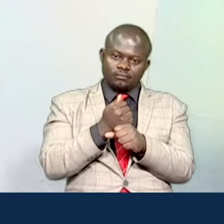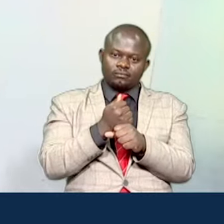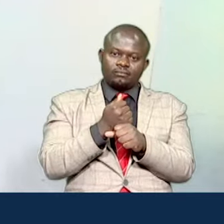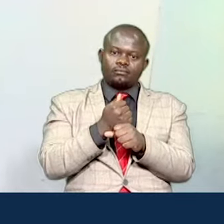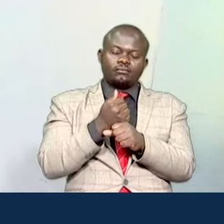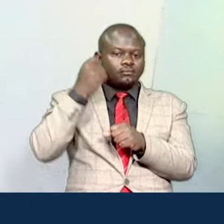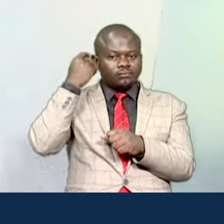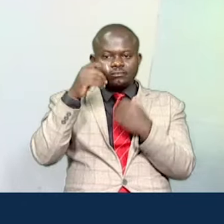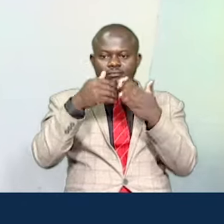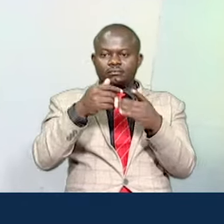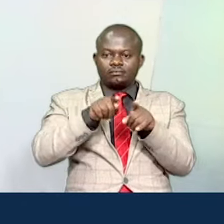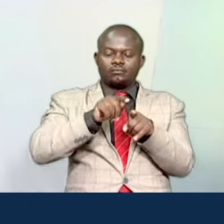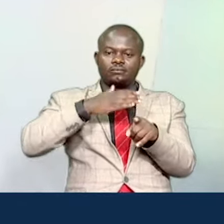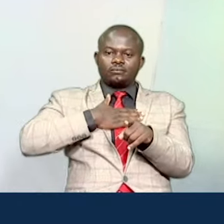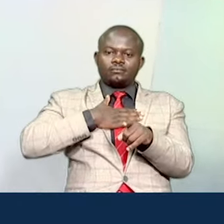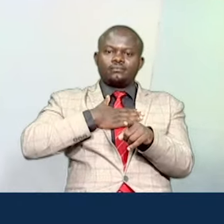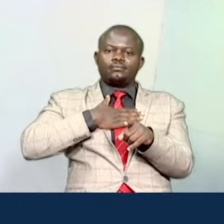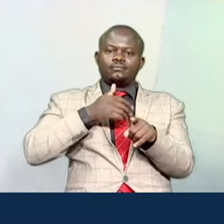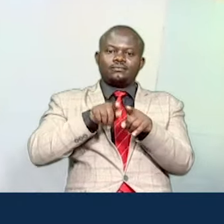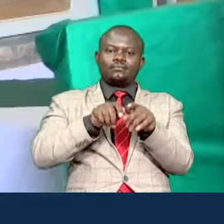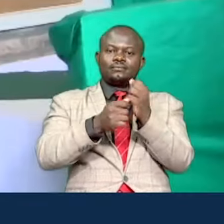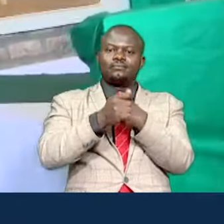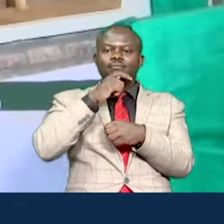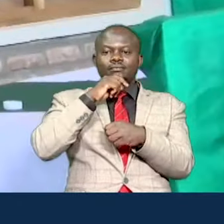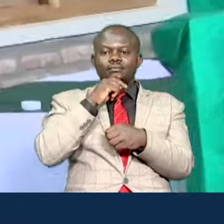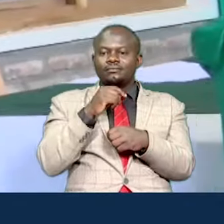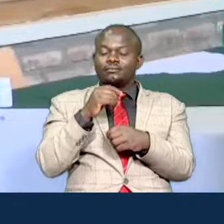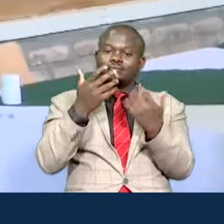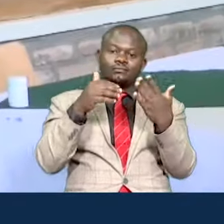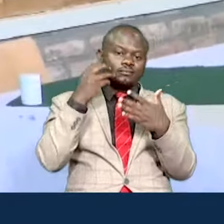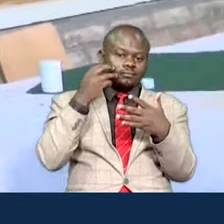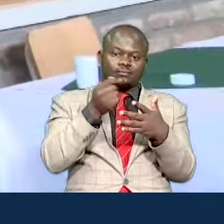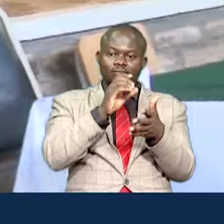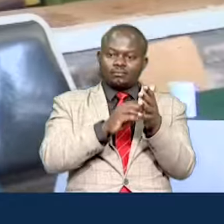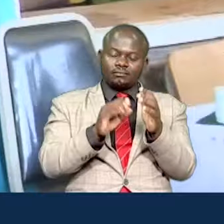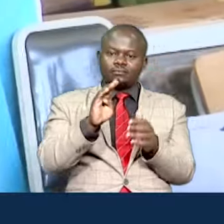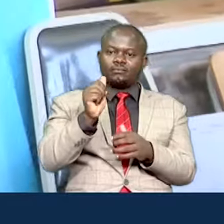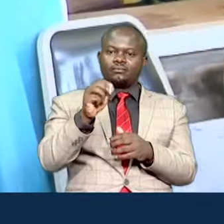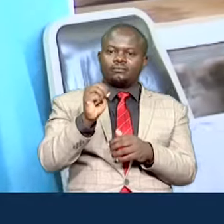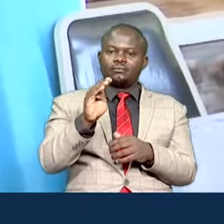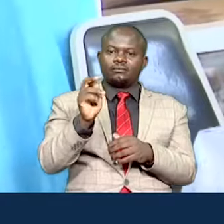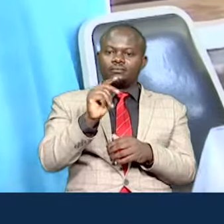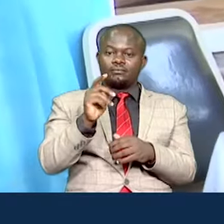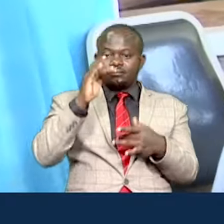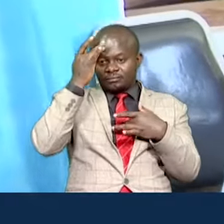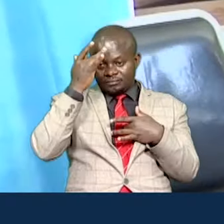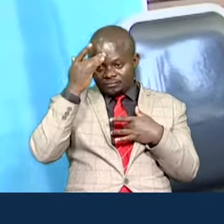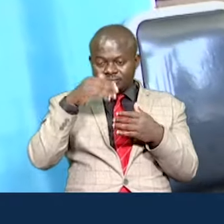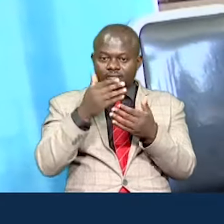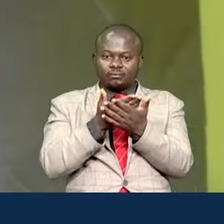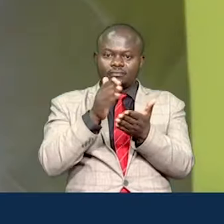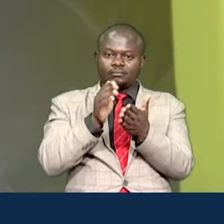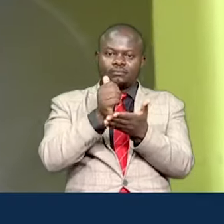numva rwose nanjye nko kuba umugabo hashize ukwezi n'igice bambanze dorosera arwaye ukuguru birasaba umuntu